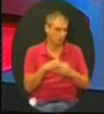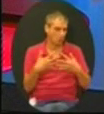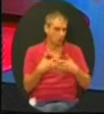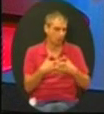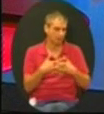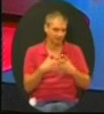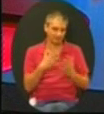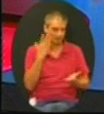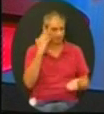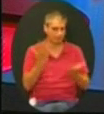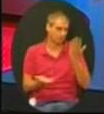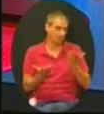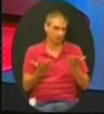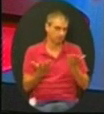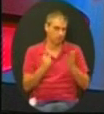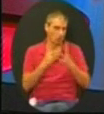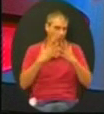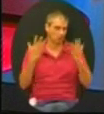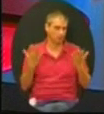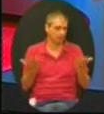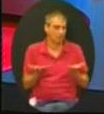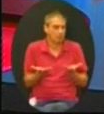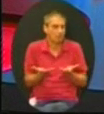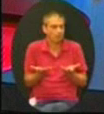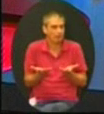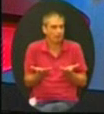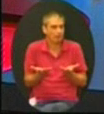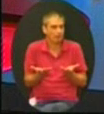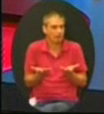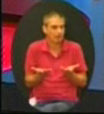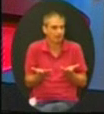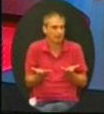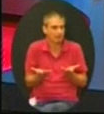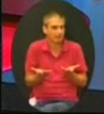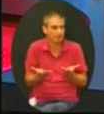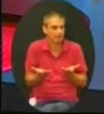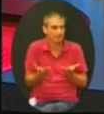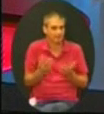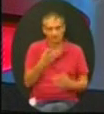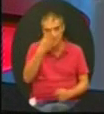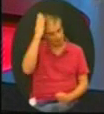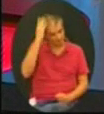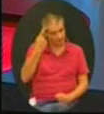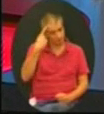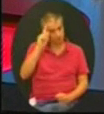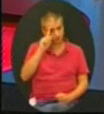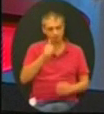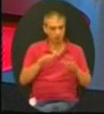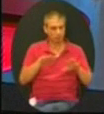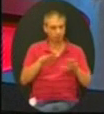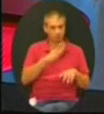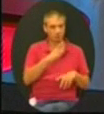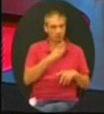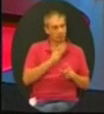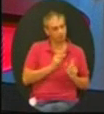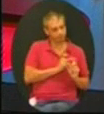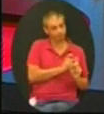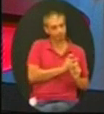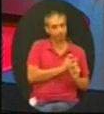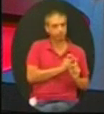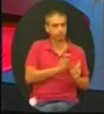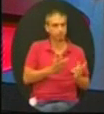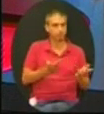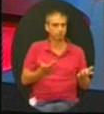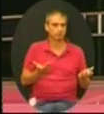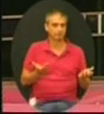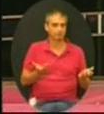הקואליציה, והפערים האידיאולוגיים בסך הכל הם לא גדולים, אז איך זה שנפתלי בנט יוזם, ראש הממשלה בנימין נתניהו בולם? כי